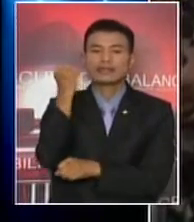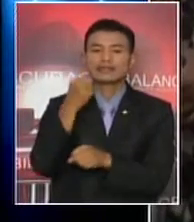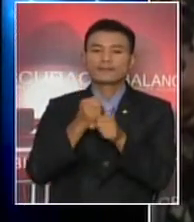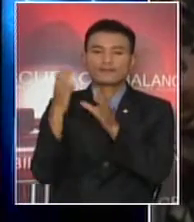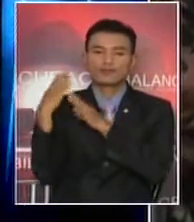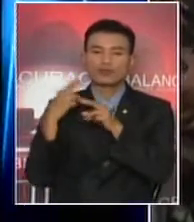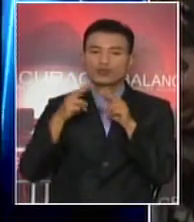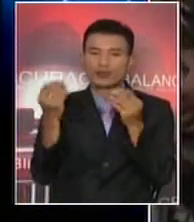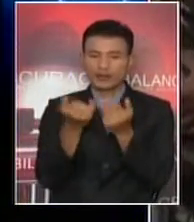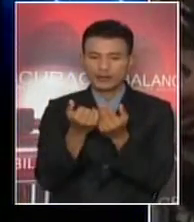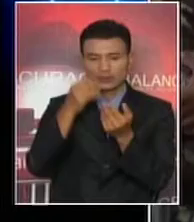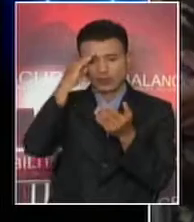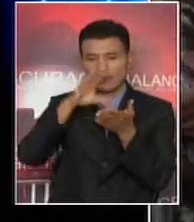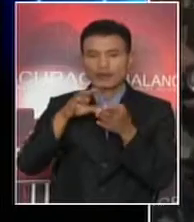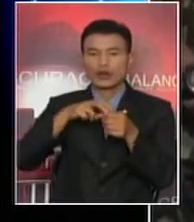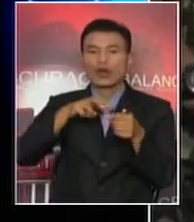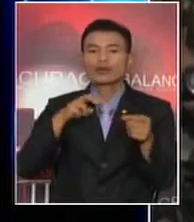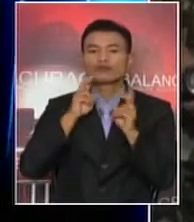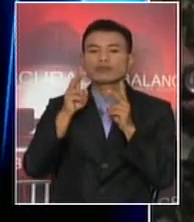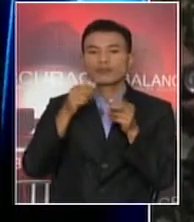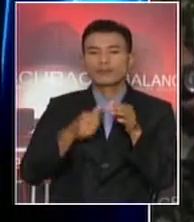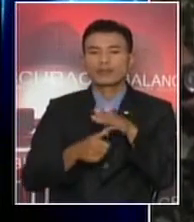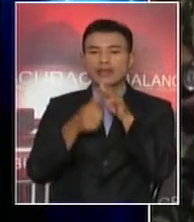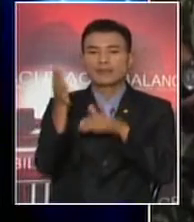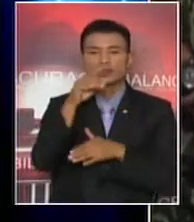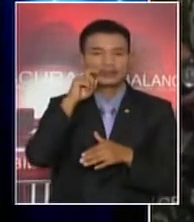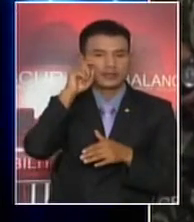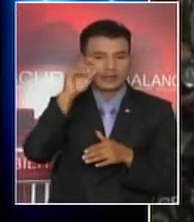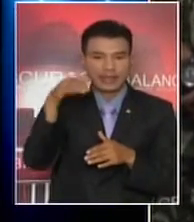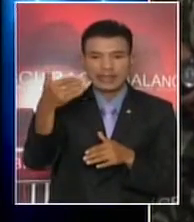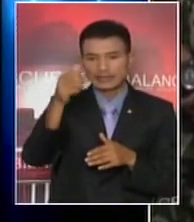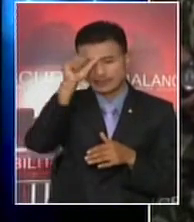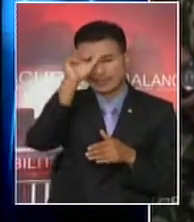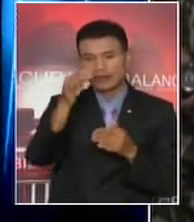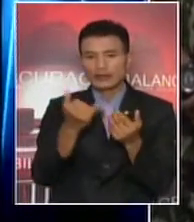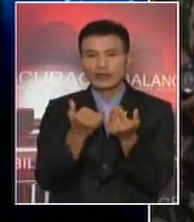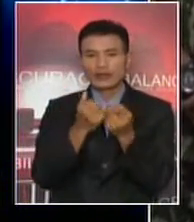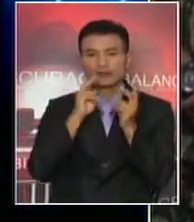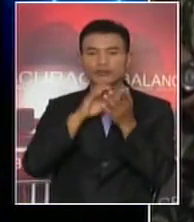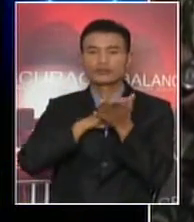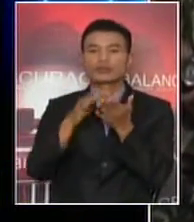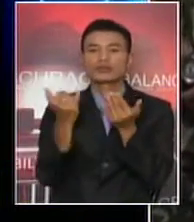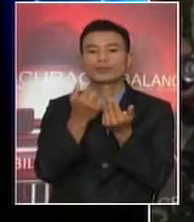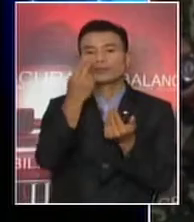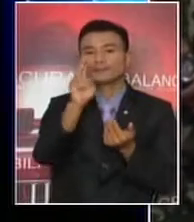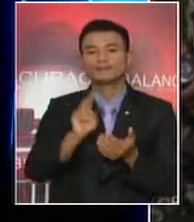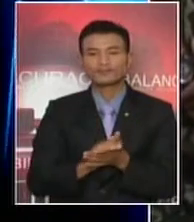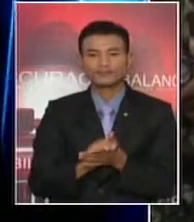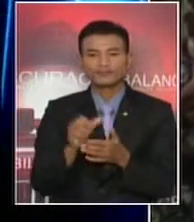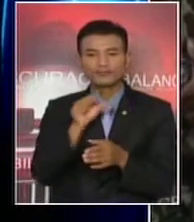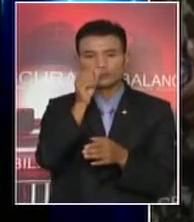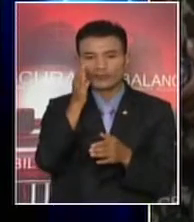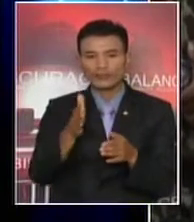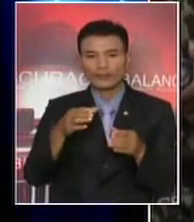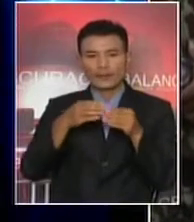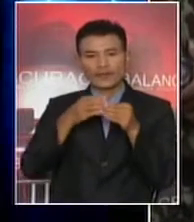मात्रै सरकारबाट हट्ने कुरा प्रधानमन्त्री शेरबहादुर देउवालाई जानकारी गराइएको पनि स्मरण गराउनु भयो। उहाँले